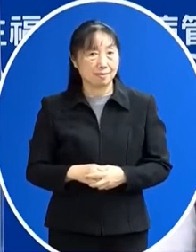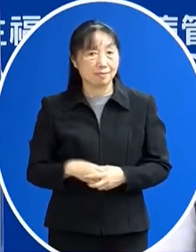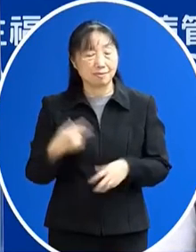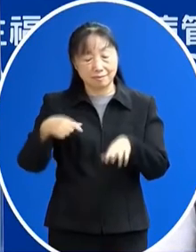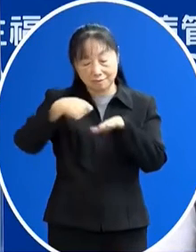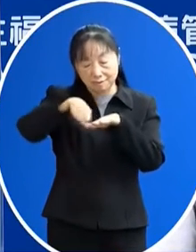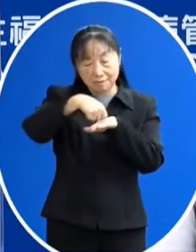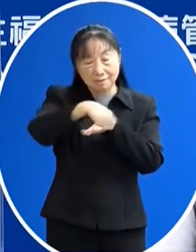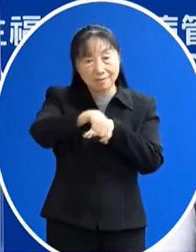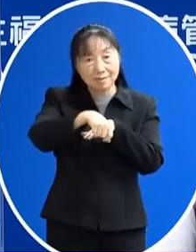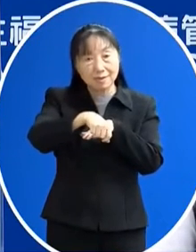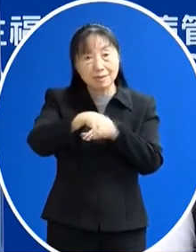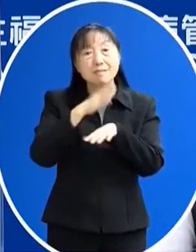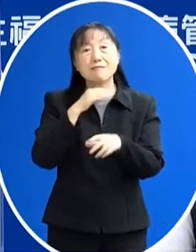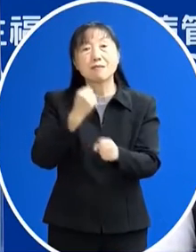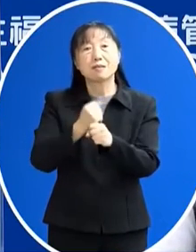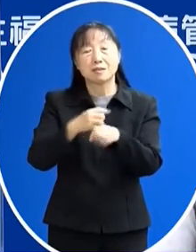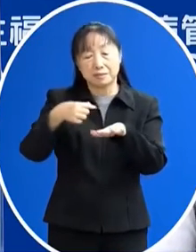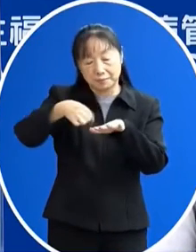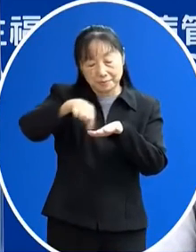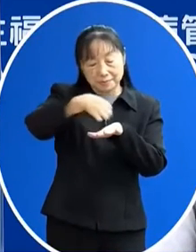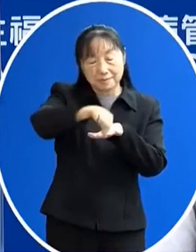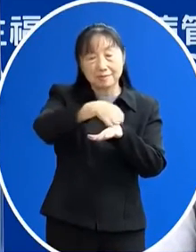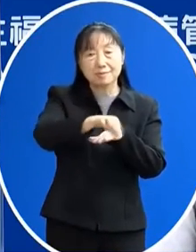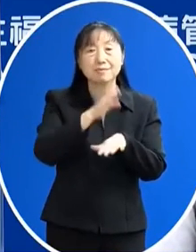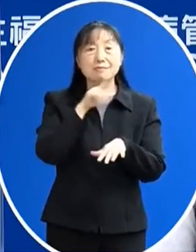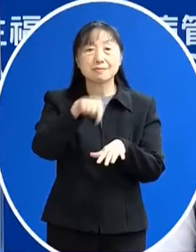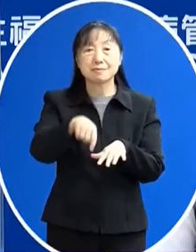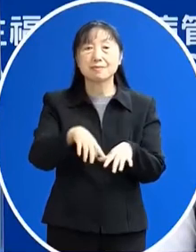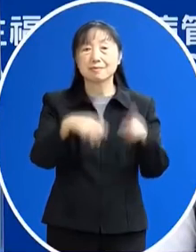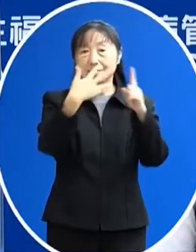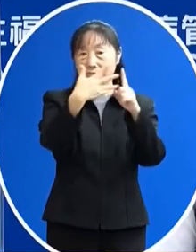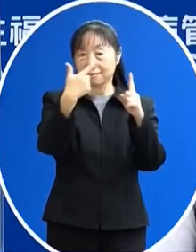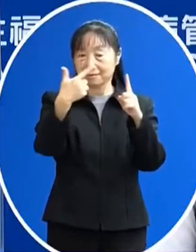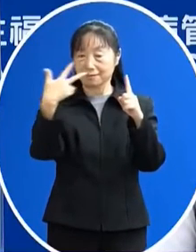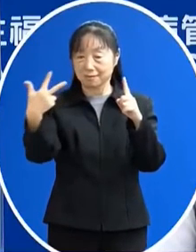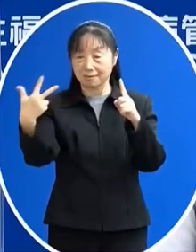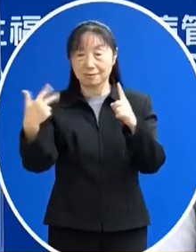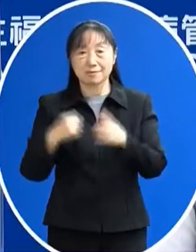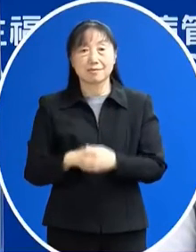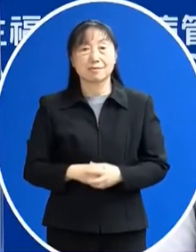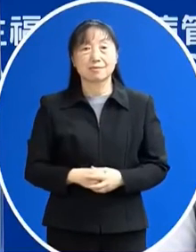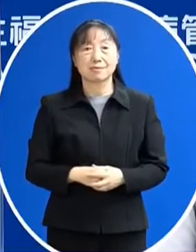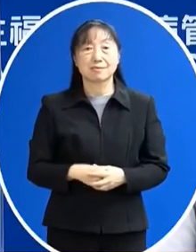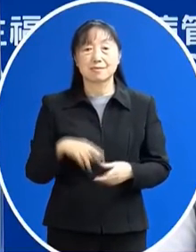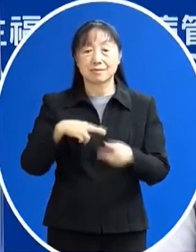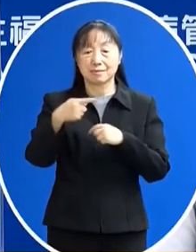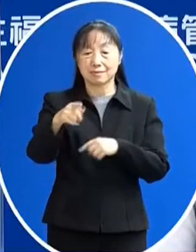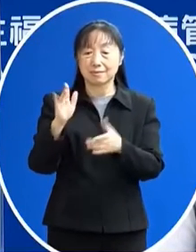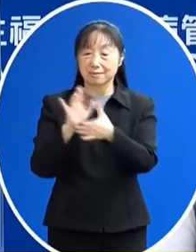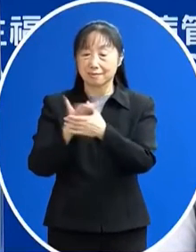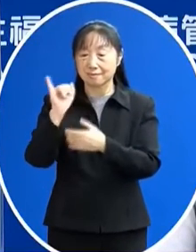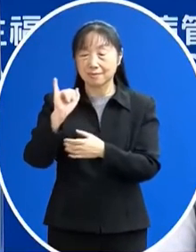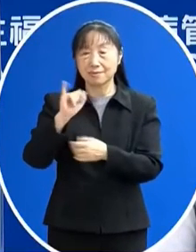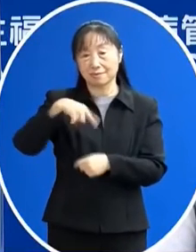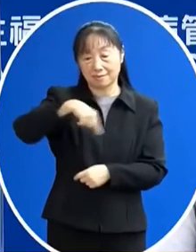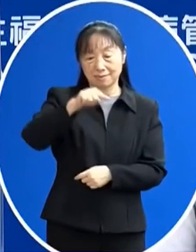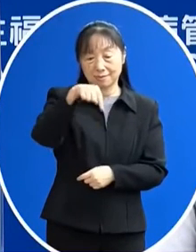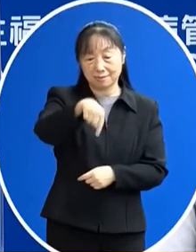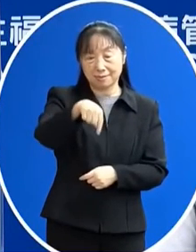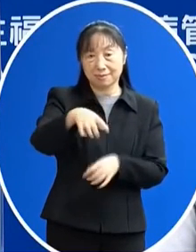美甲的业务，那所以18677就有跟他的女友到这边